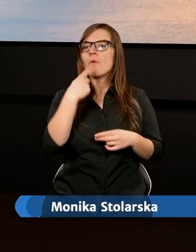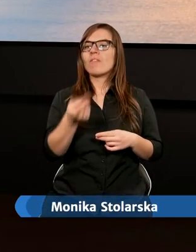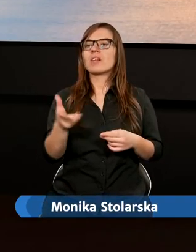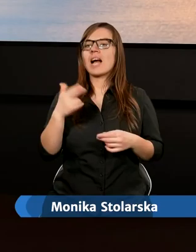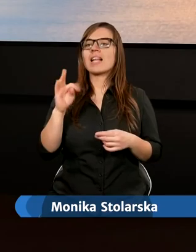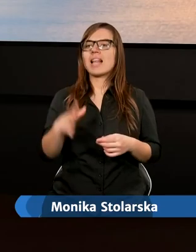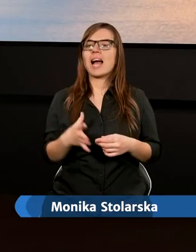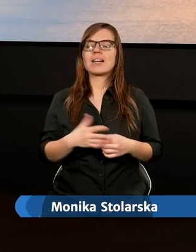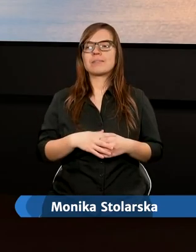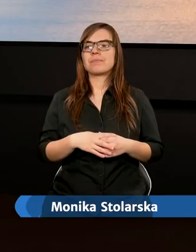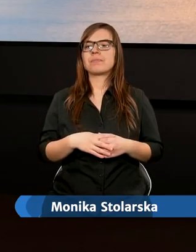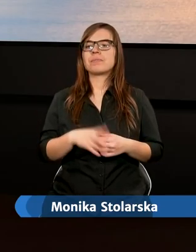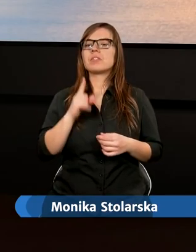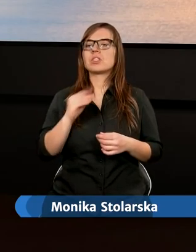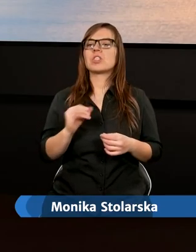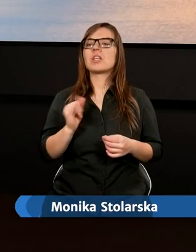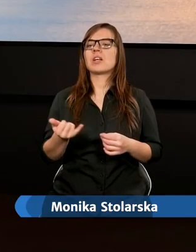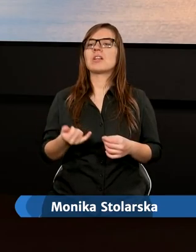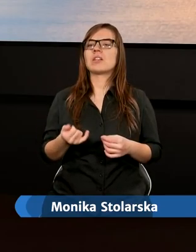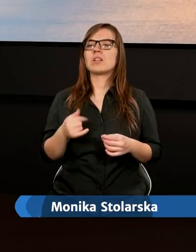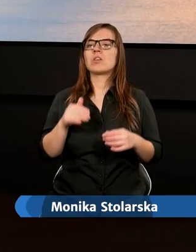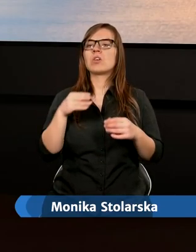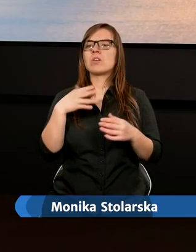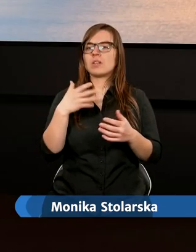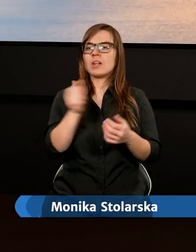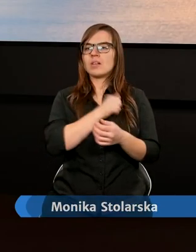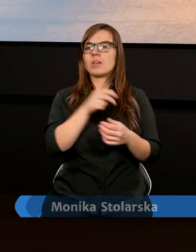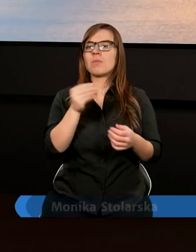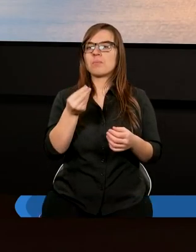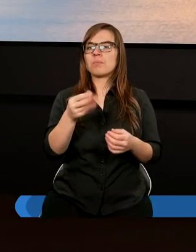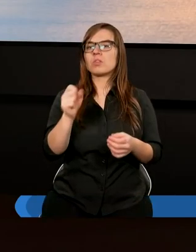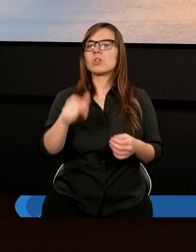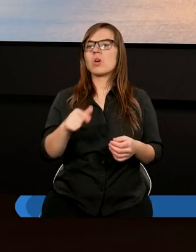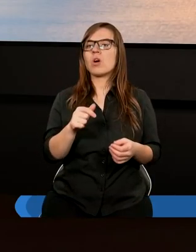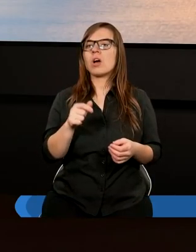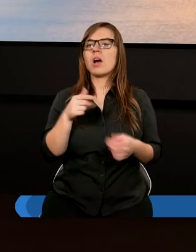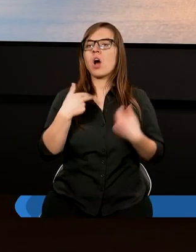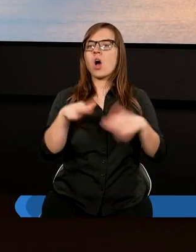tak, że jak pożyczamy pieniądze, to pożyczamy cudze, ale oddajemy swoje.